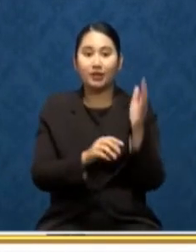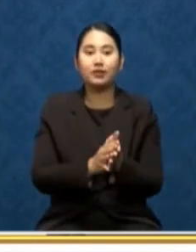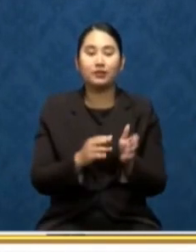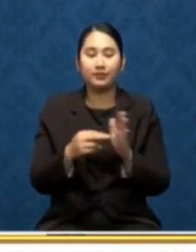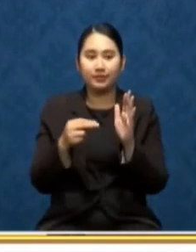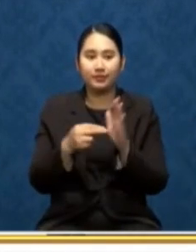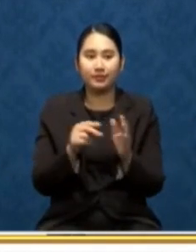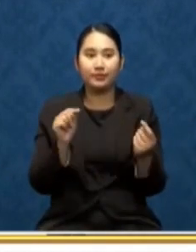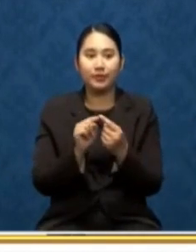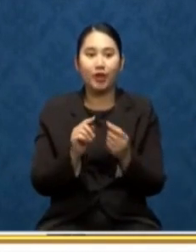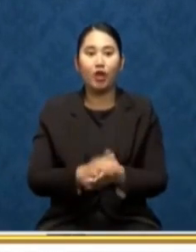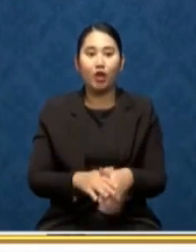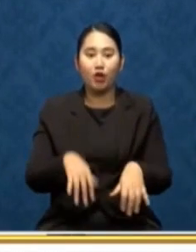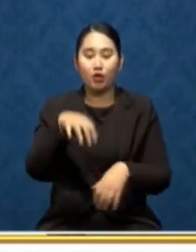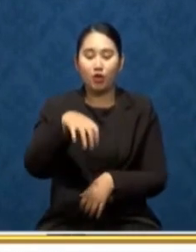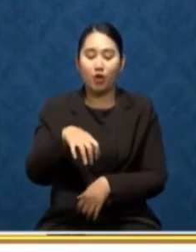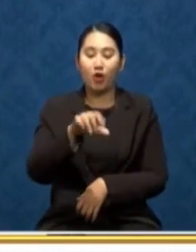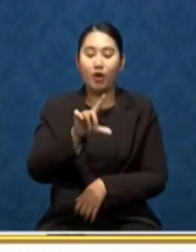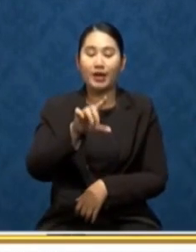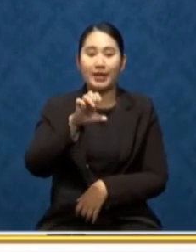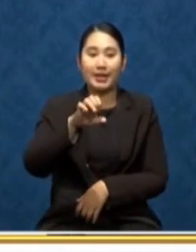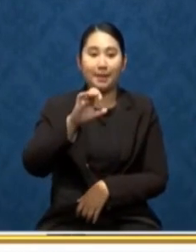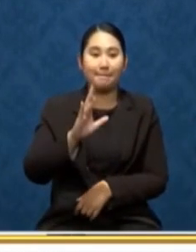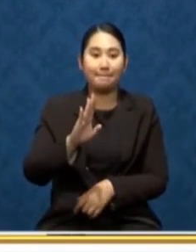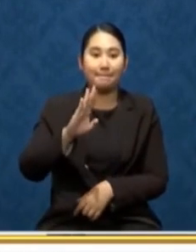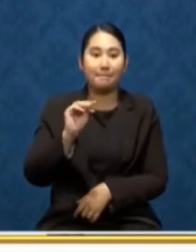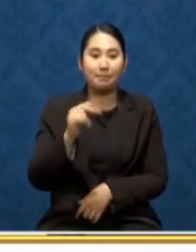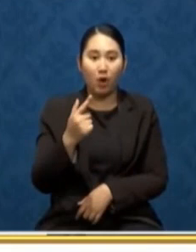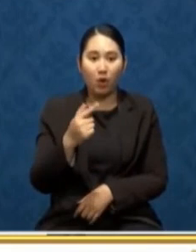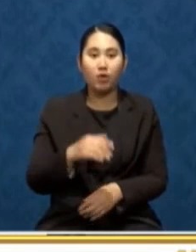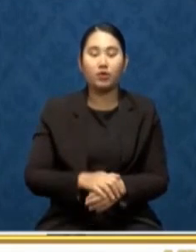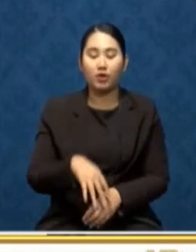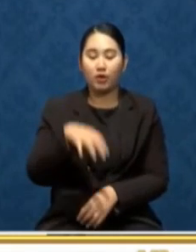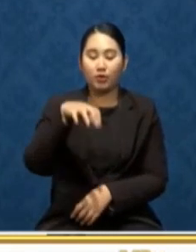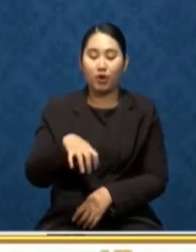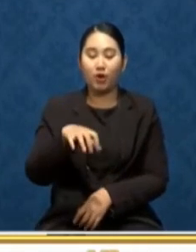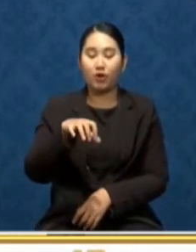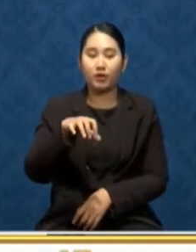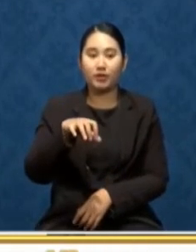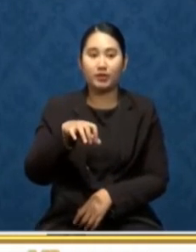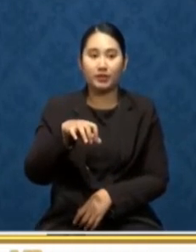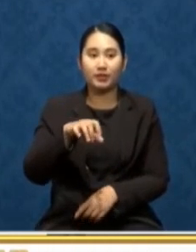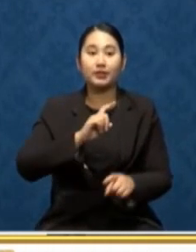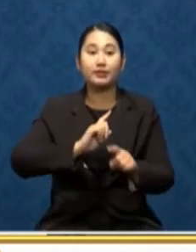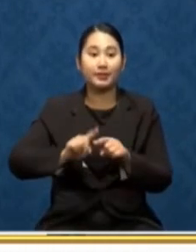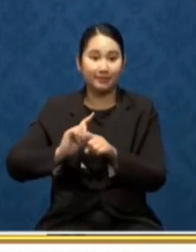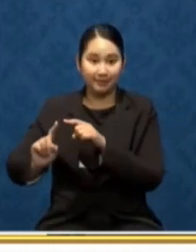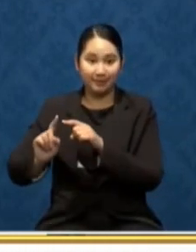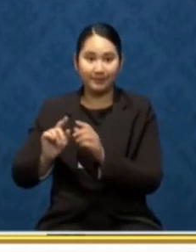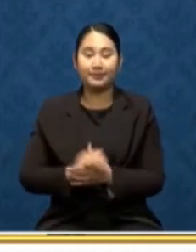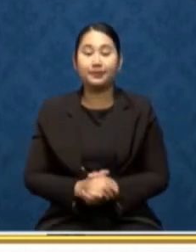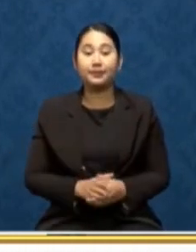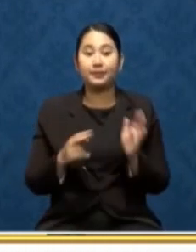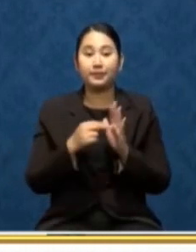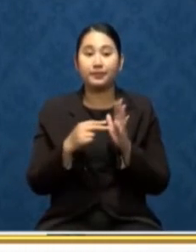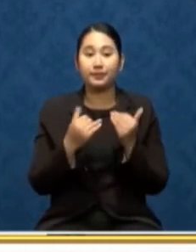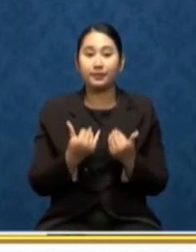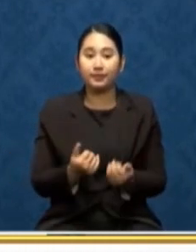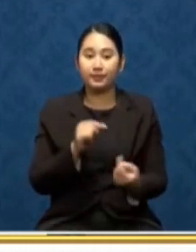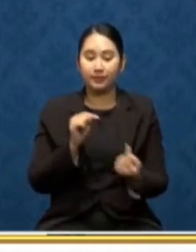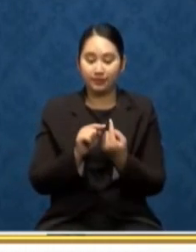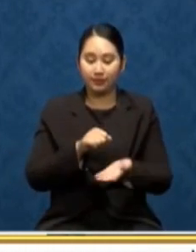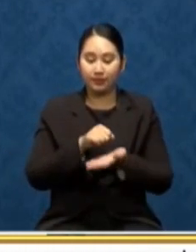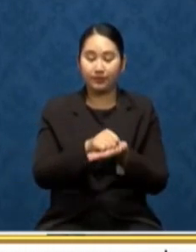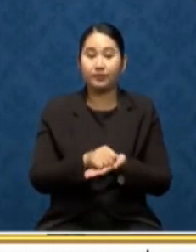ได้แก่เกาะลิบงเกาะมุกอำเภอกันตังเกาะสุกรอำเภอปะเหลียนรวมถึงเกาะกระดานค่ะที่กำลังรองรับ